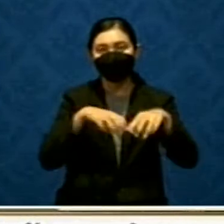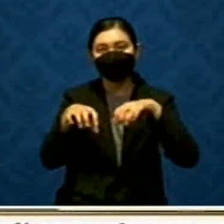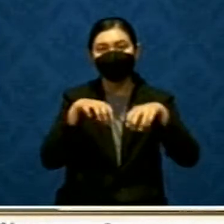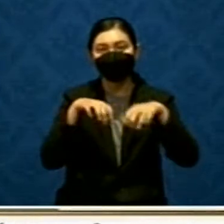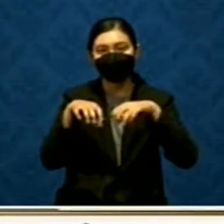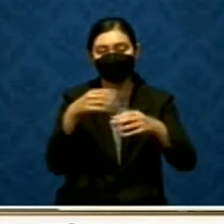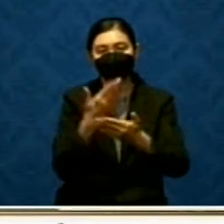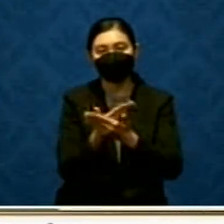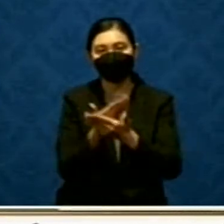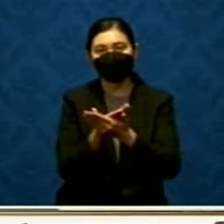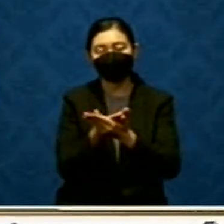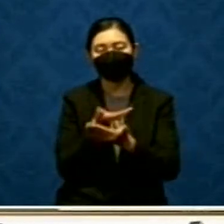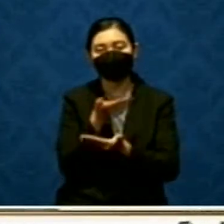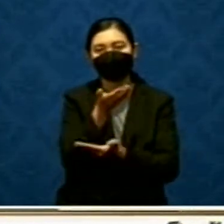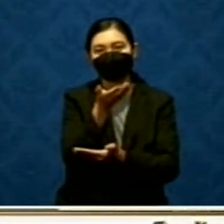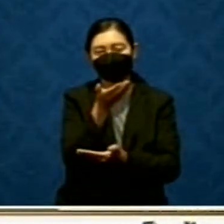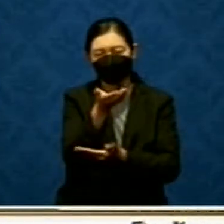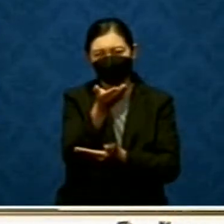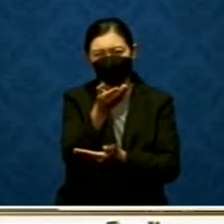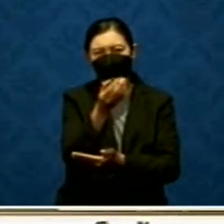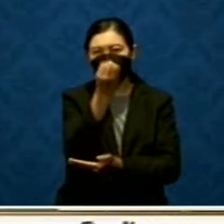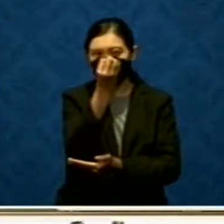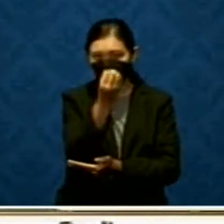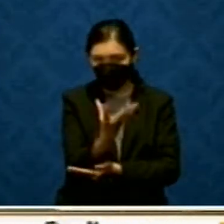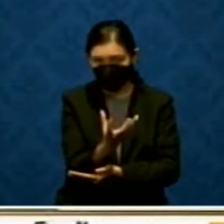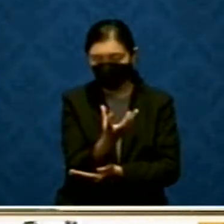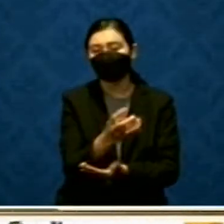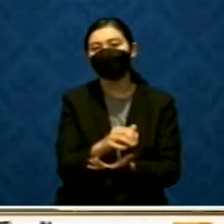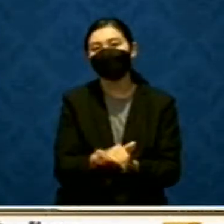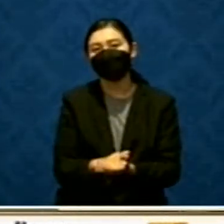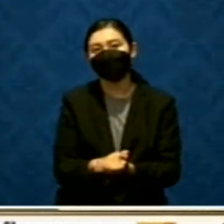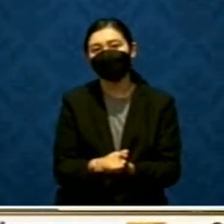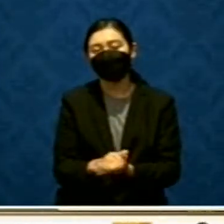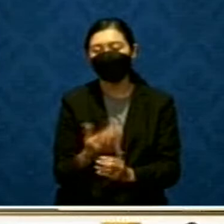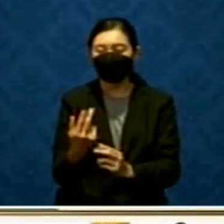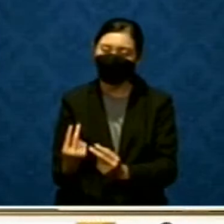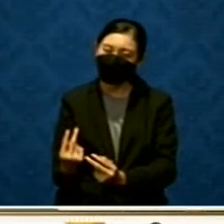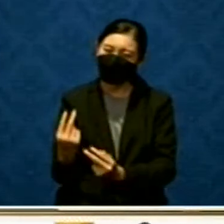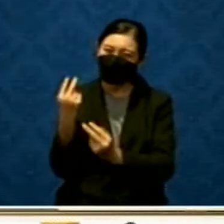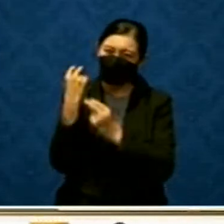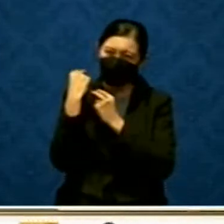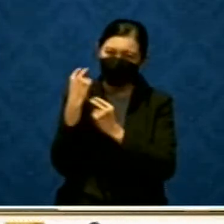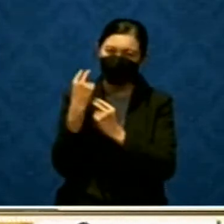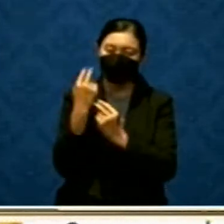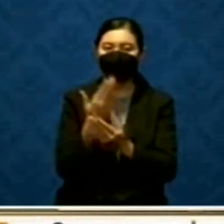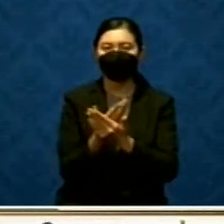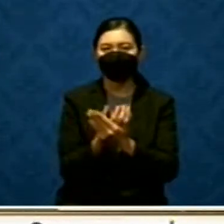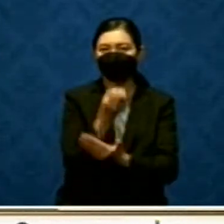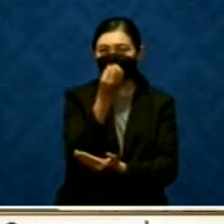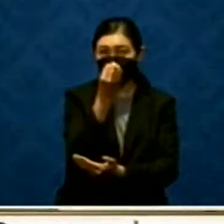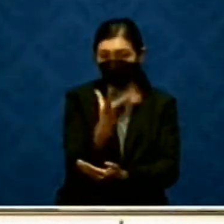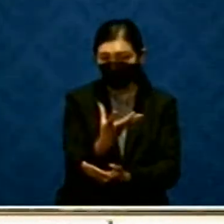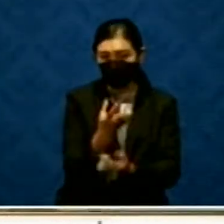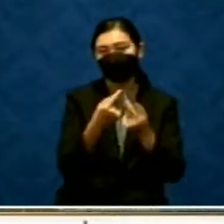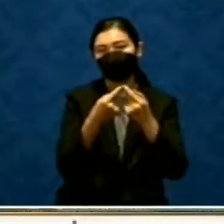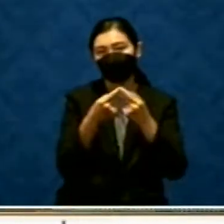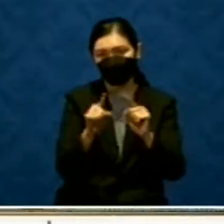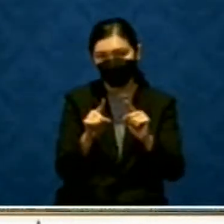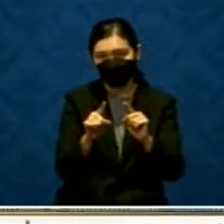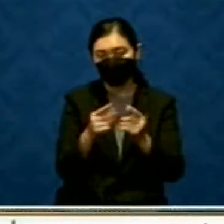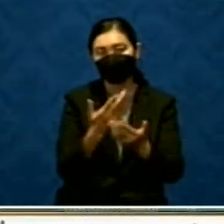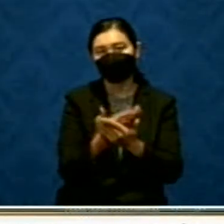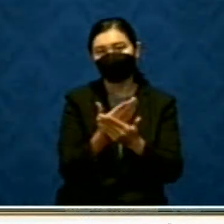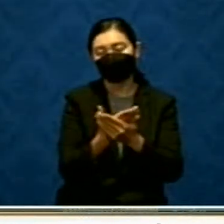ากนะครับทุกปีนะครับจากในอดีตถึงปัจจุบันเนี่ยแต่จะได้รับการจัดสรรเพียงไม่เกิน1ใน